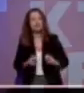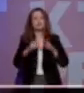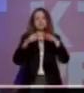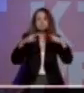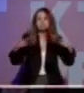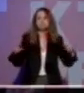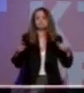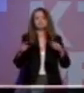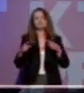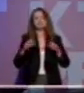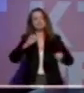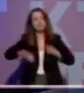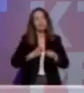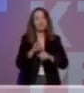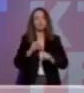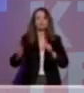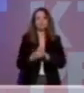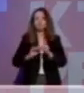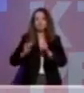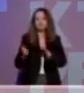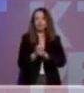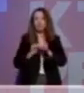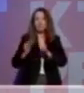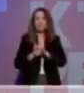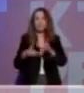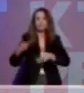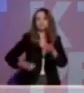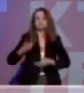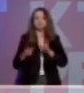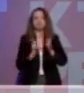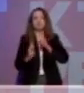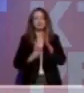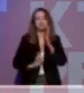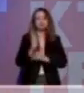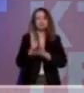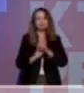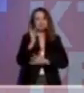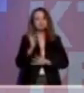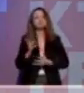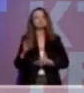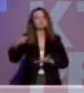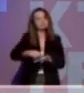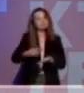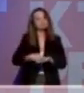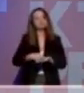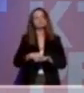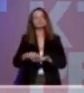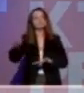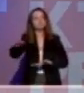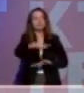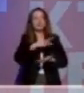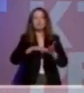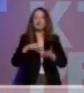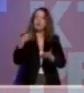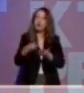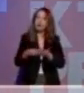Μόνο έτσι θα παραχθεί καινούριος πλούτος και θα δημιουργηθούν νέες καλοπληρωμένες δουλειές. Η βιομηχανία